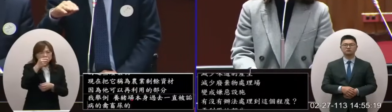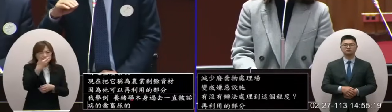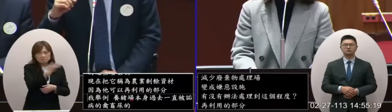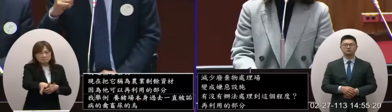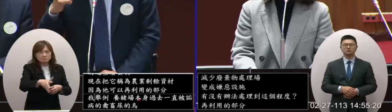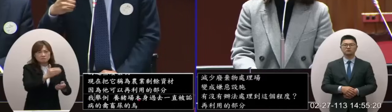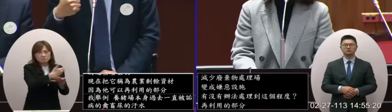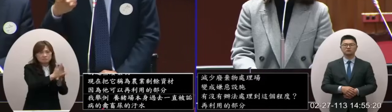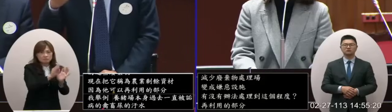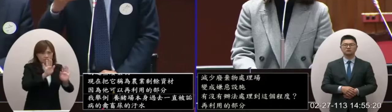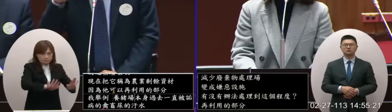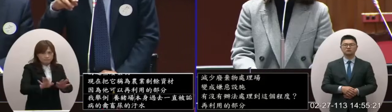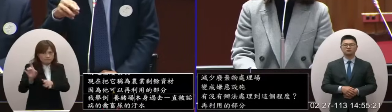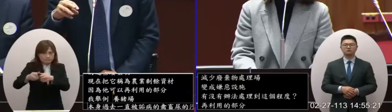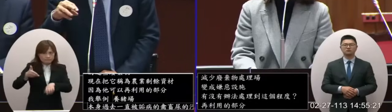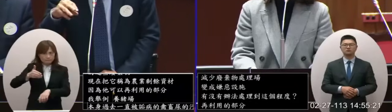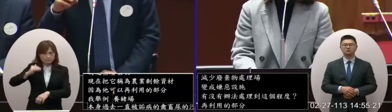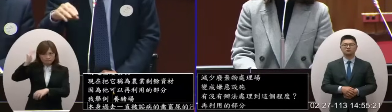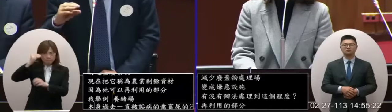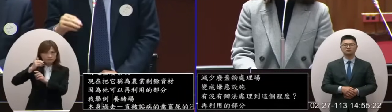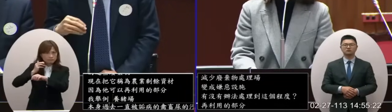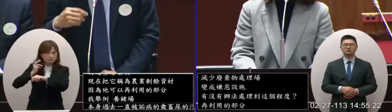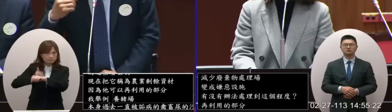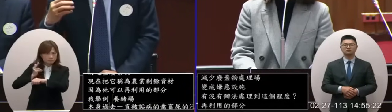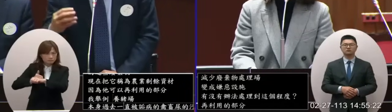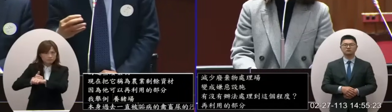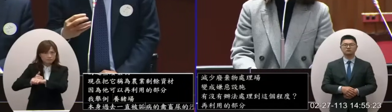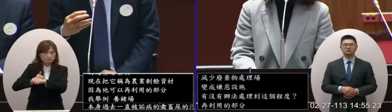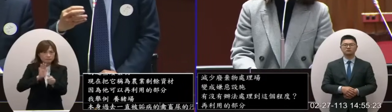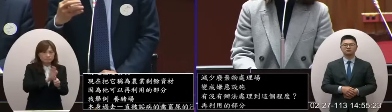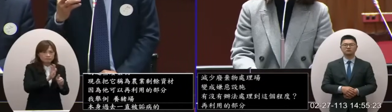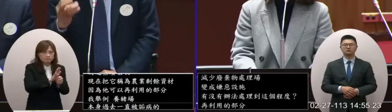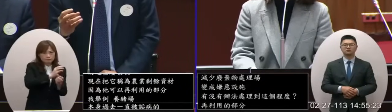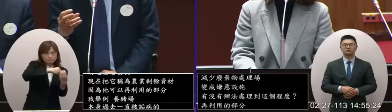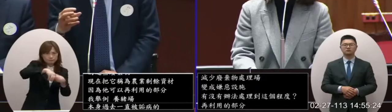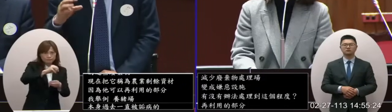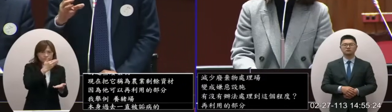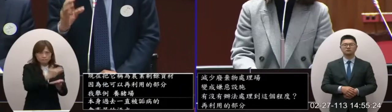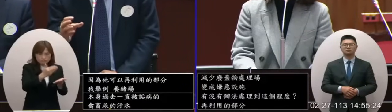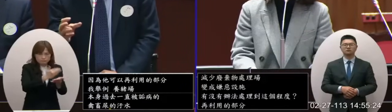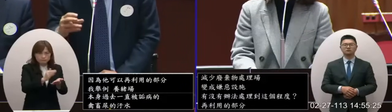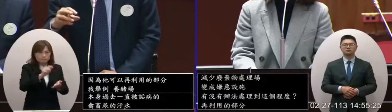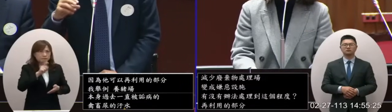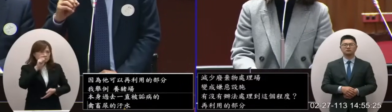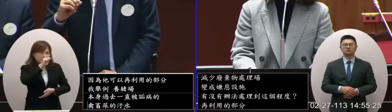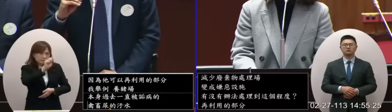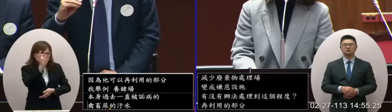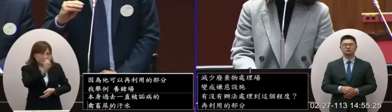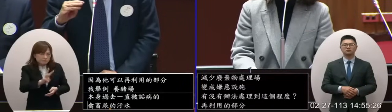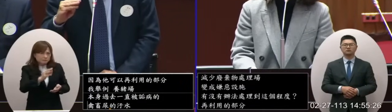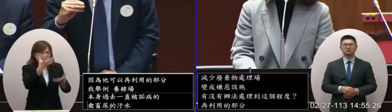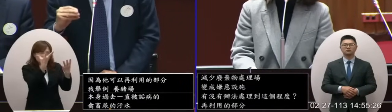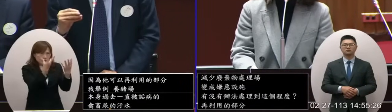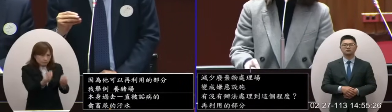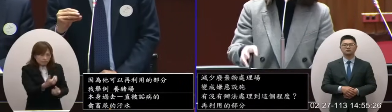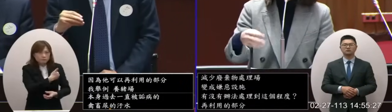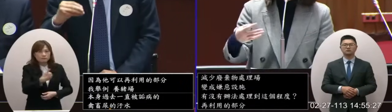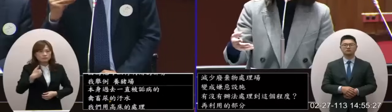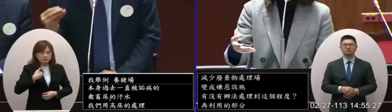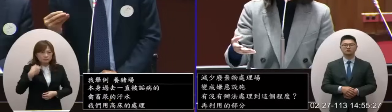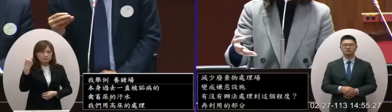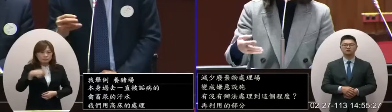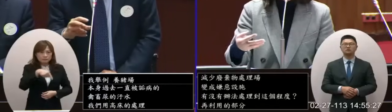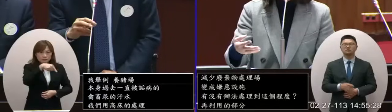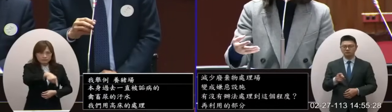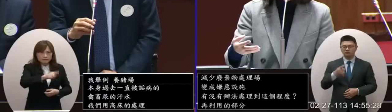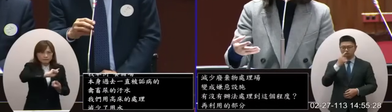高床的处理的话就减少的用水，那相对的它整个污水量就会变少，然后把这些那个情绪分量本身就